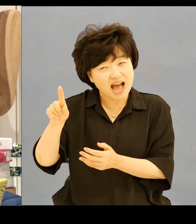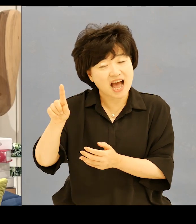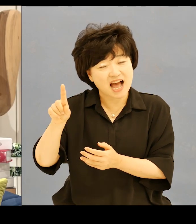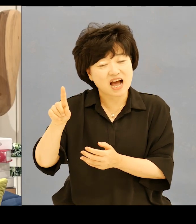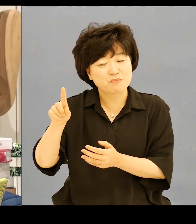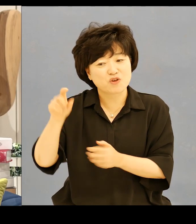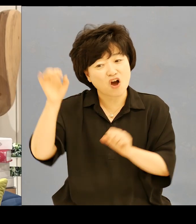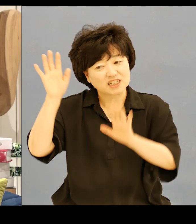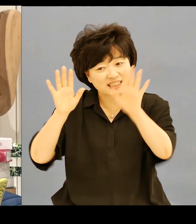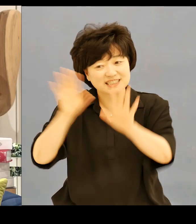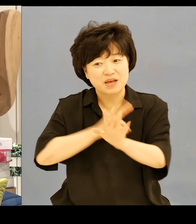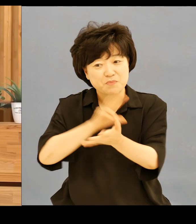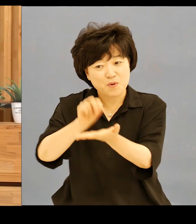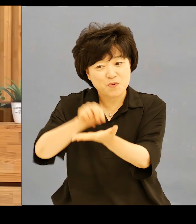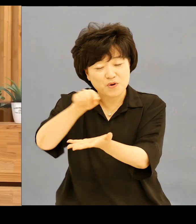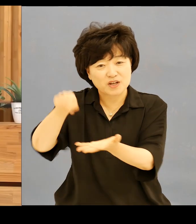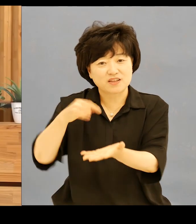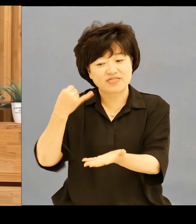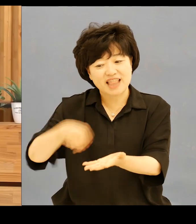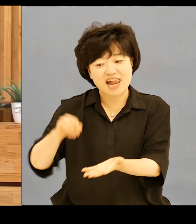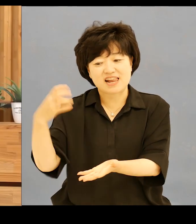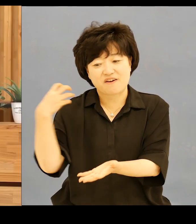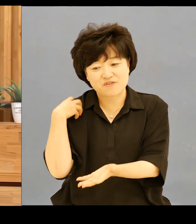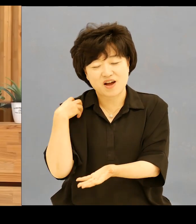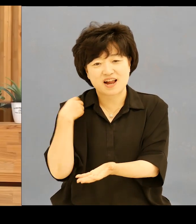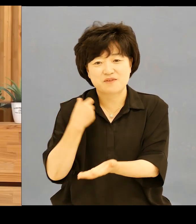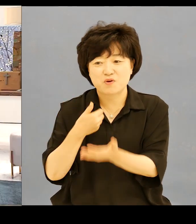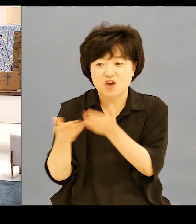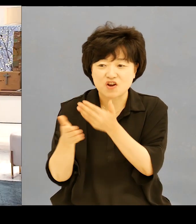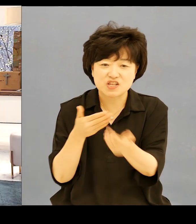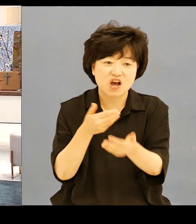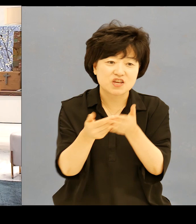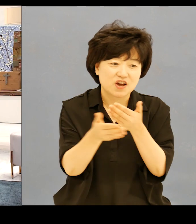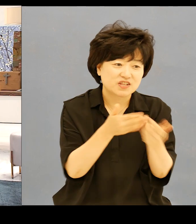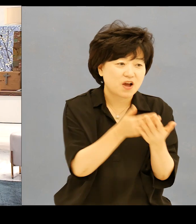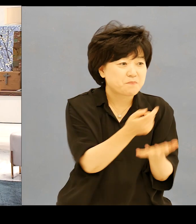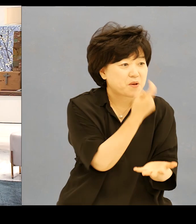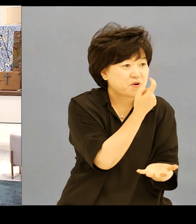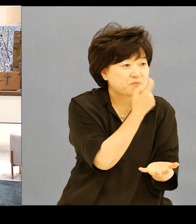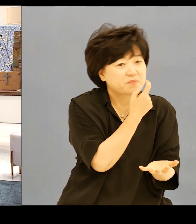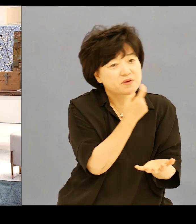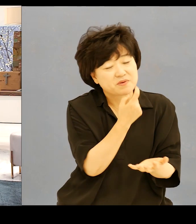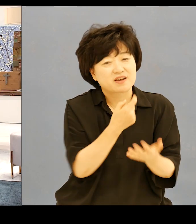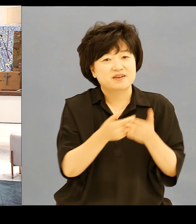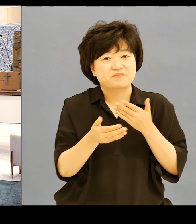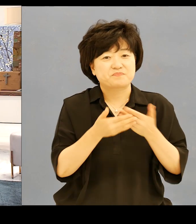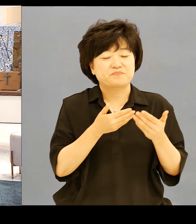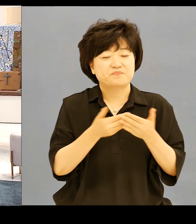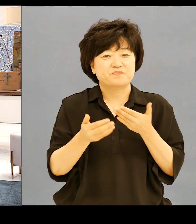하면서 경력을 쌓았었어요. 네. 그러면서 그 경력이 쌓이니까